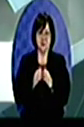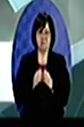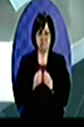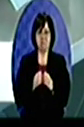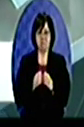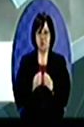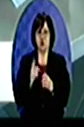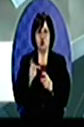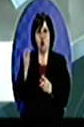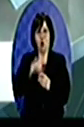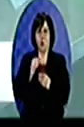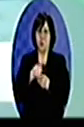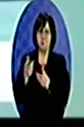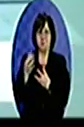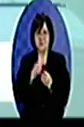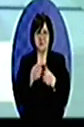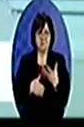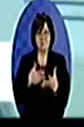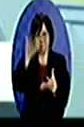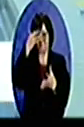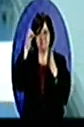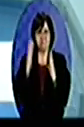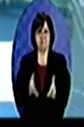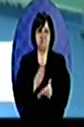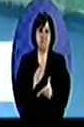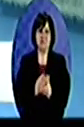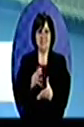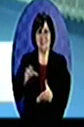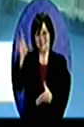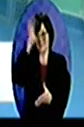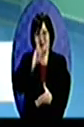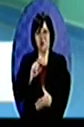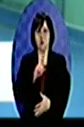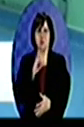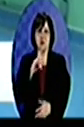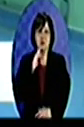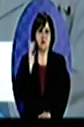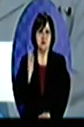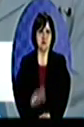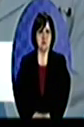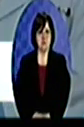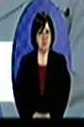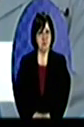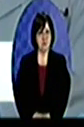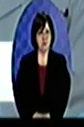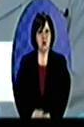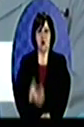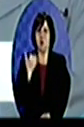хэрэгжүүлэх хөрөнгө оруулалт хийхээр засгийн газар шийдвэрлсэн гэдгийг сангийн сайд Хөрлбаатар хэлж байна. Улс аймгийн